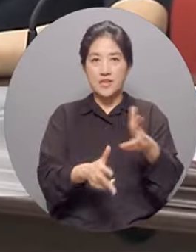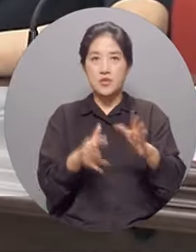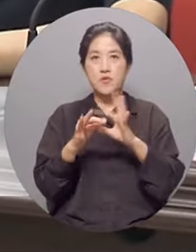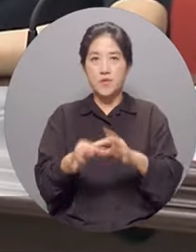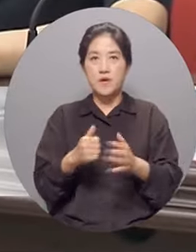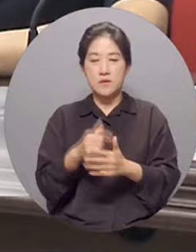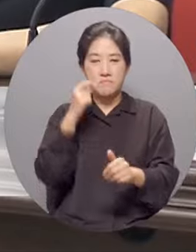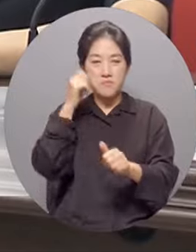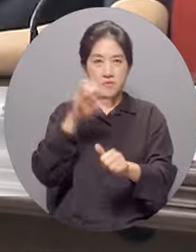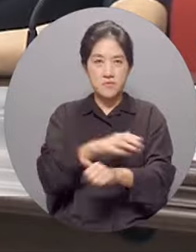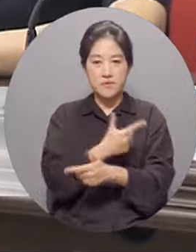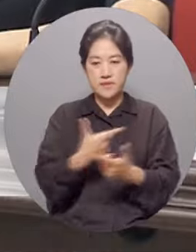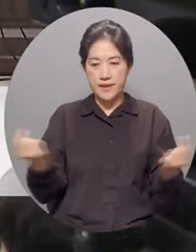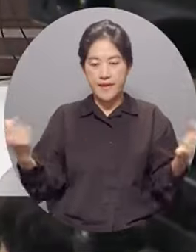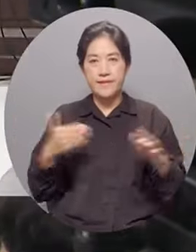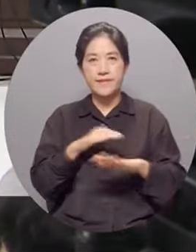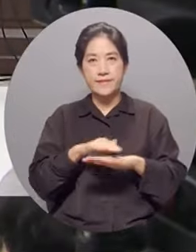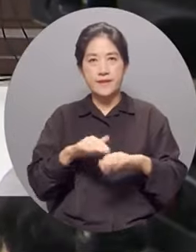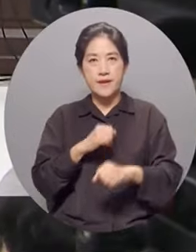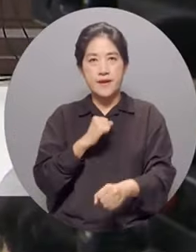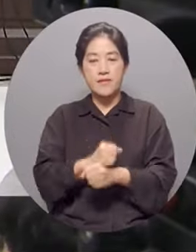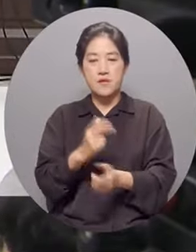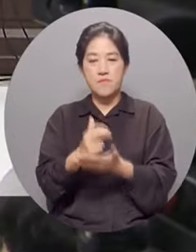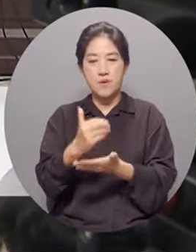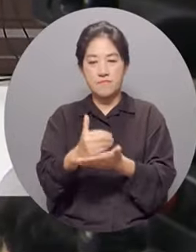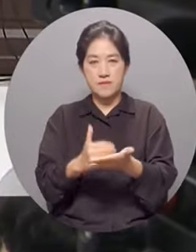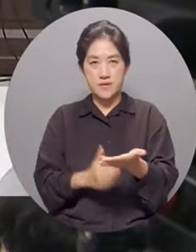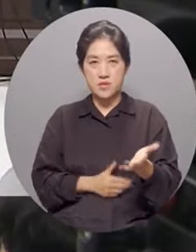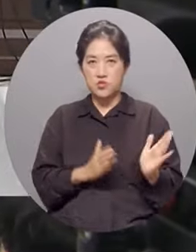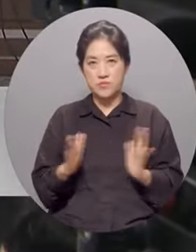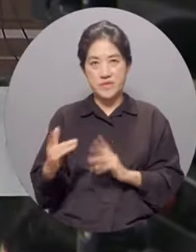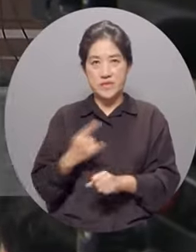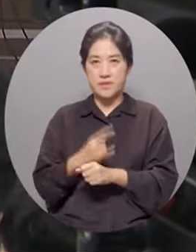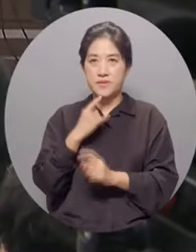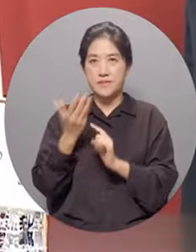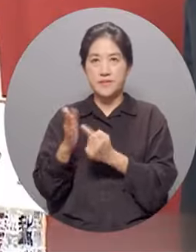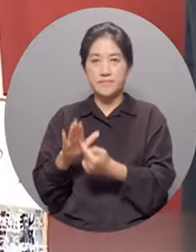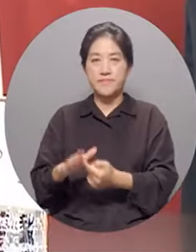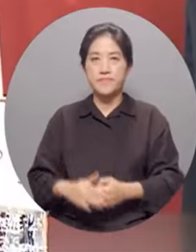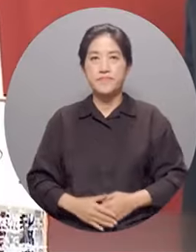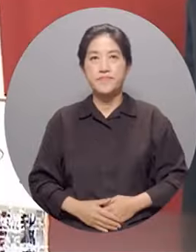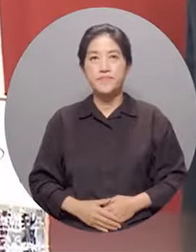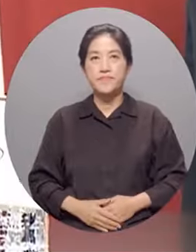규제를 일원화하는 방안 등을 담은 법적 근거를 마련하겠다고 밝혔습니다.